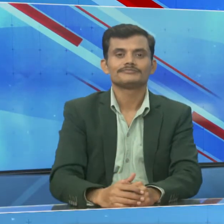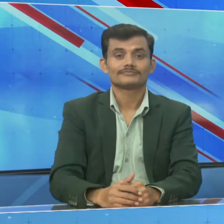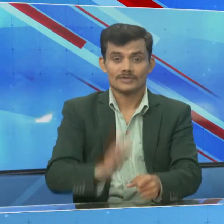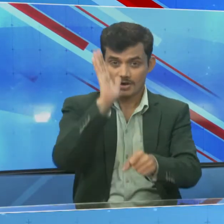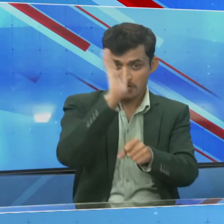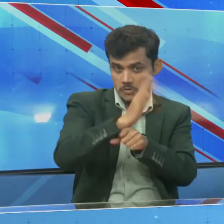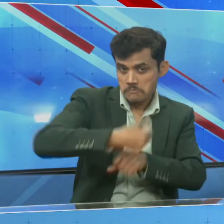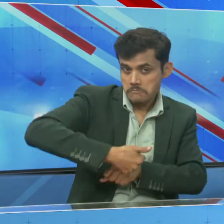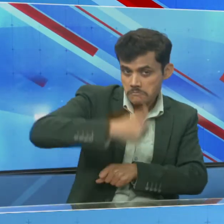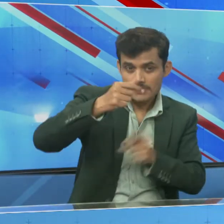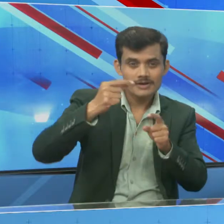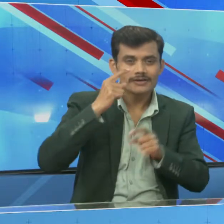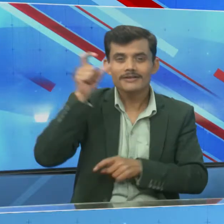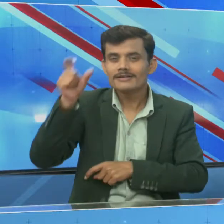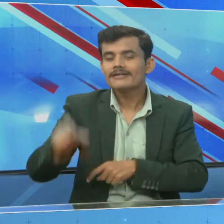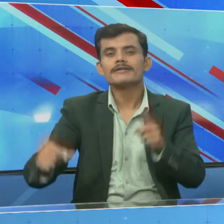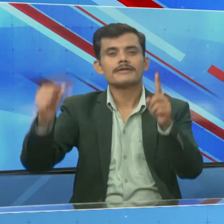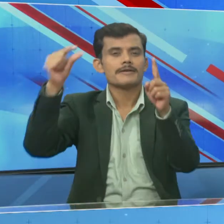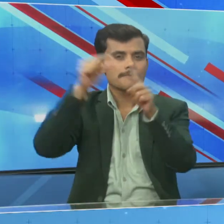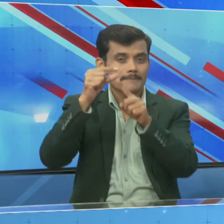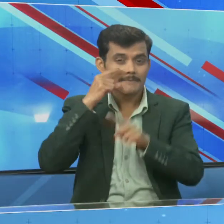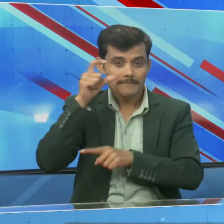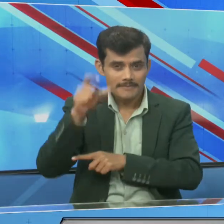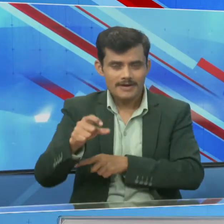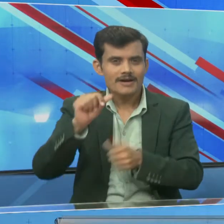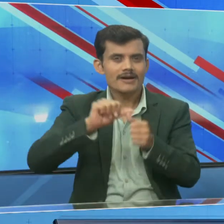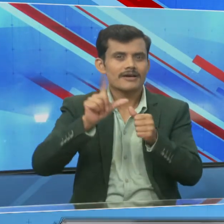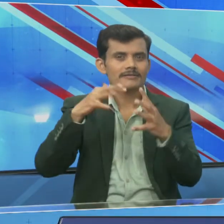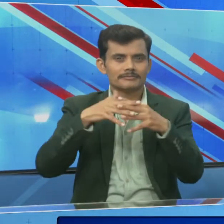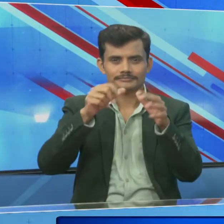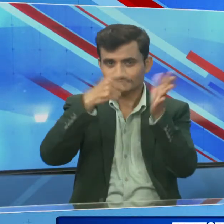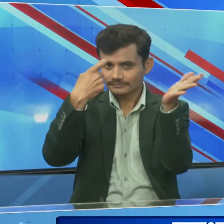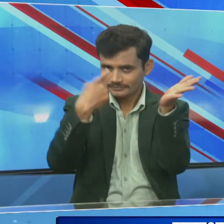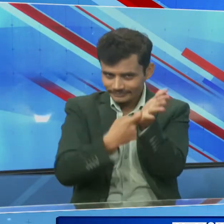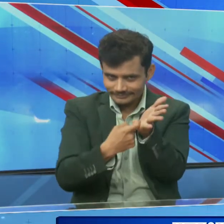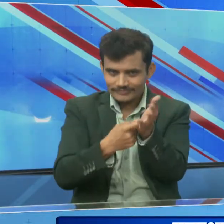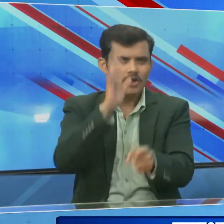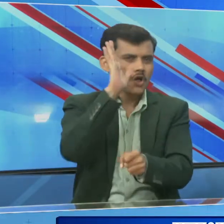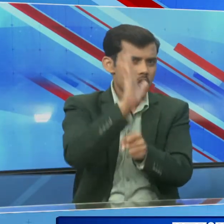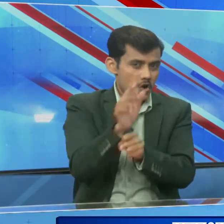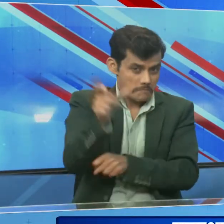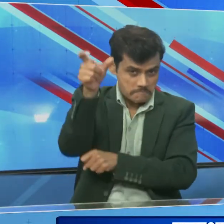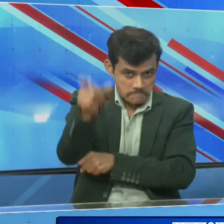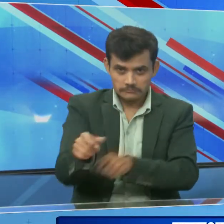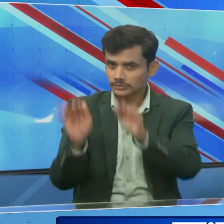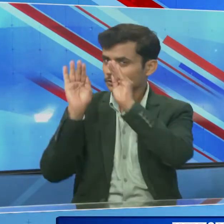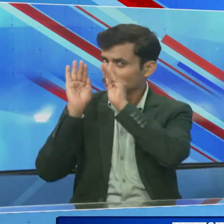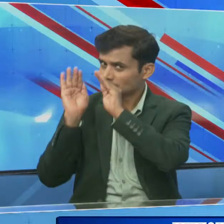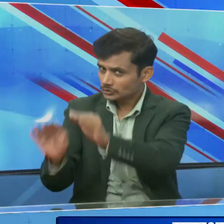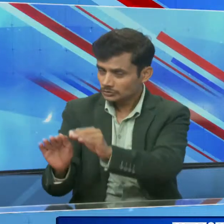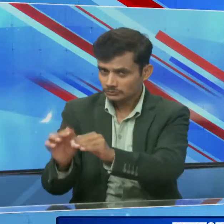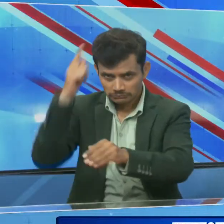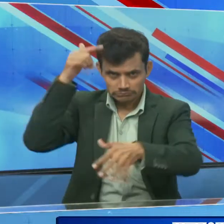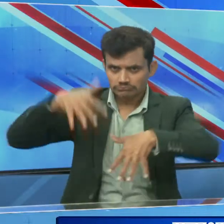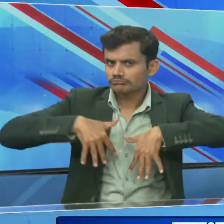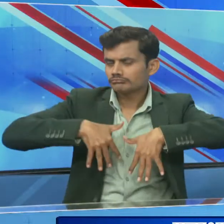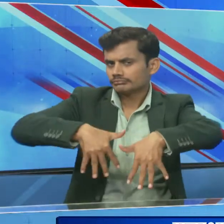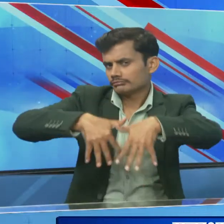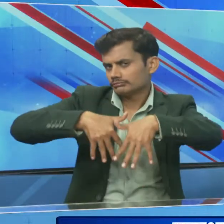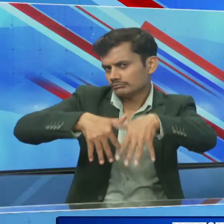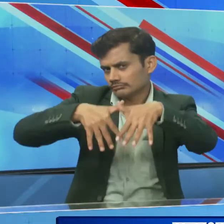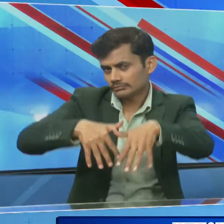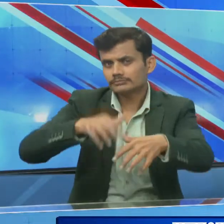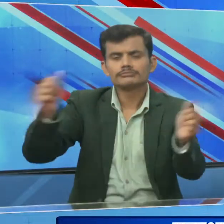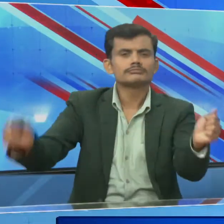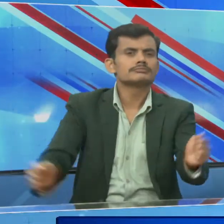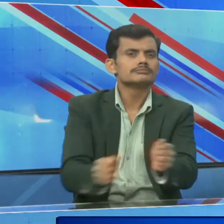कांग्रेस महासचिव प्रियंका गांधी ने अलवर लोकसभा सीट से कांग्रेस प्रत्याशी के समर्थन में अलवर शहर में अपना रोड शो शुरू किया। उनके